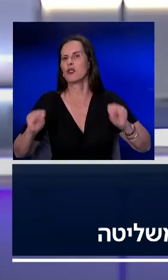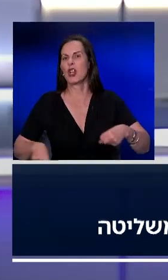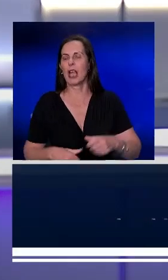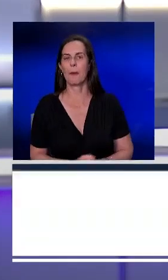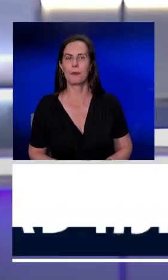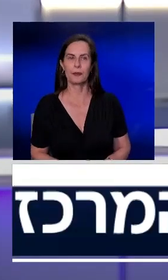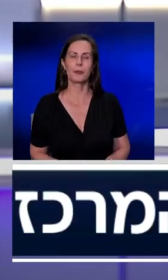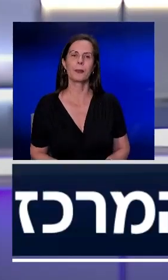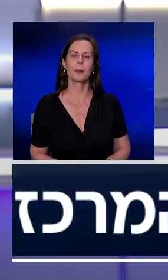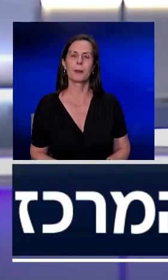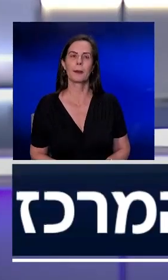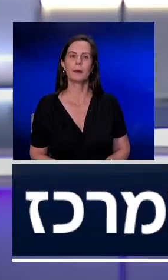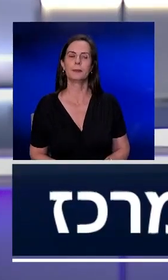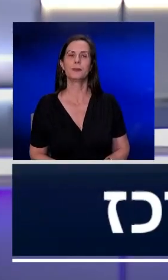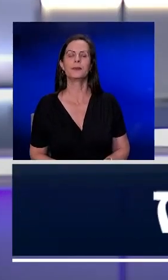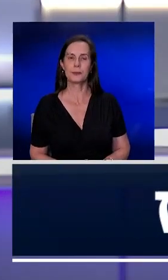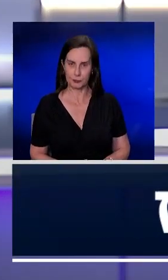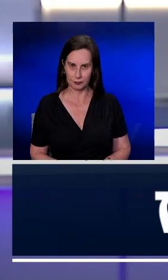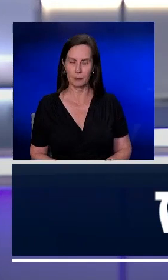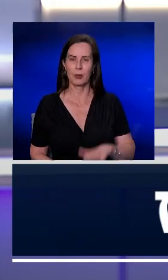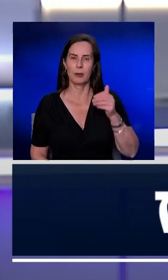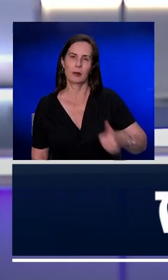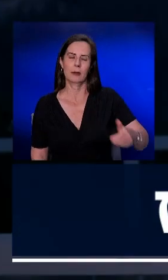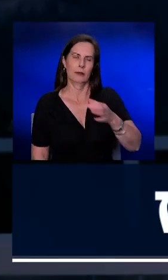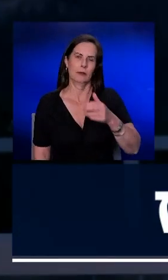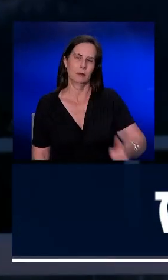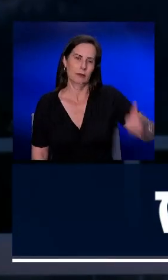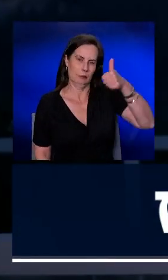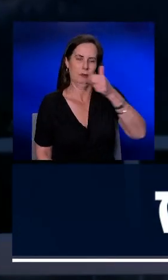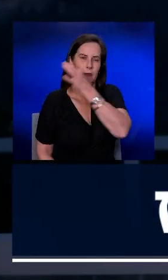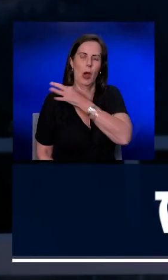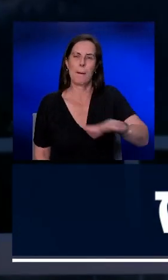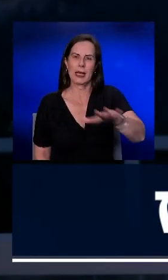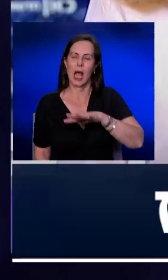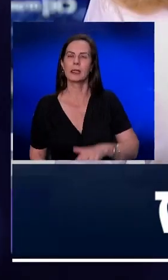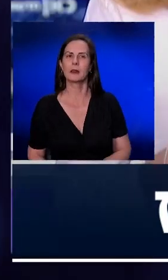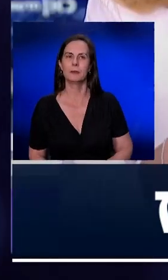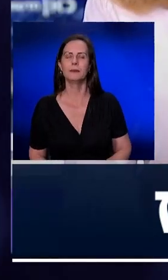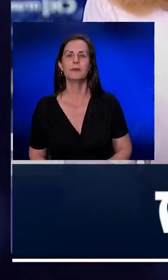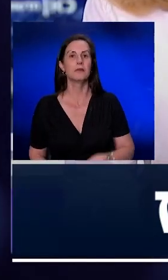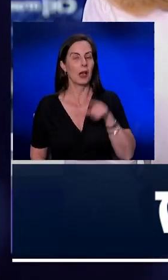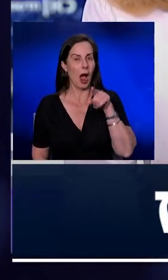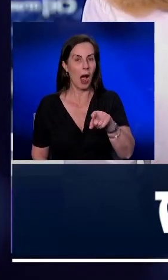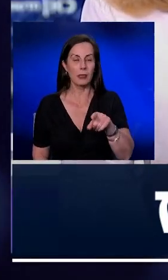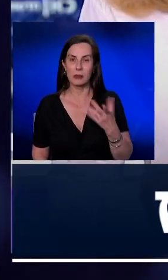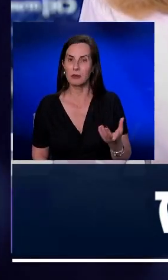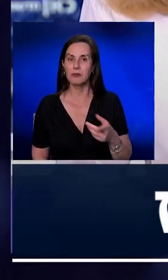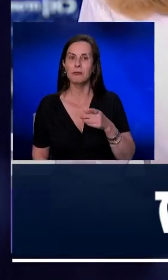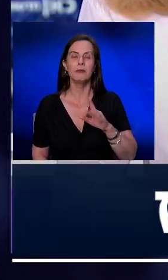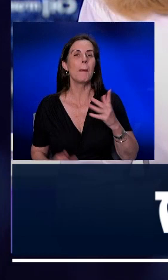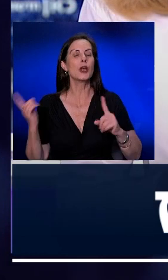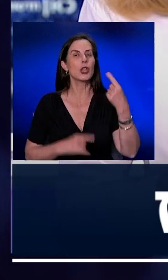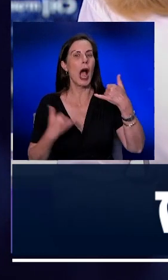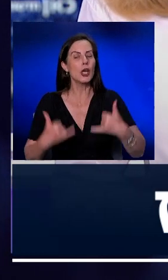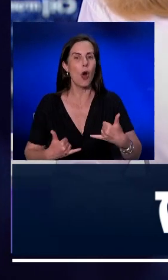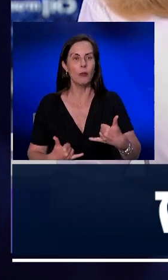ואיתנו הערב אלוף פיקוד המרכז יהודה פוקס. שלום לך. שלום רב. אז את הערכה שלכם לגבי התקרית בג'נין,